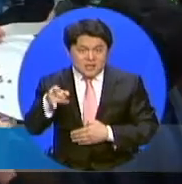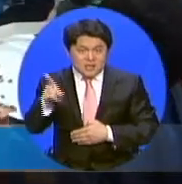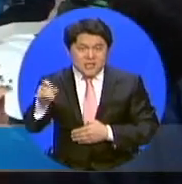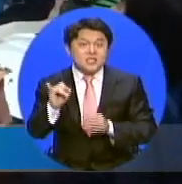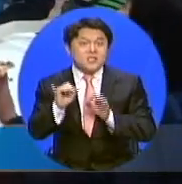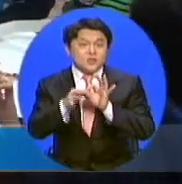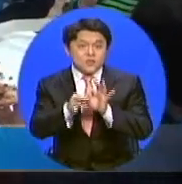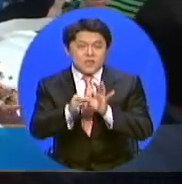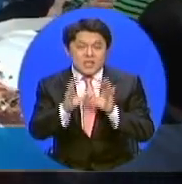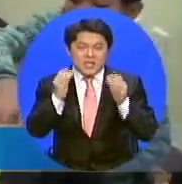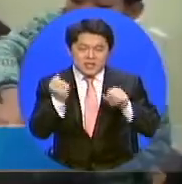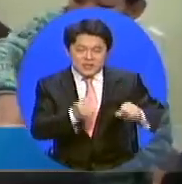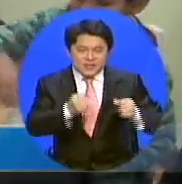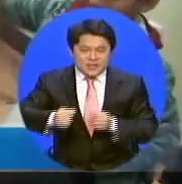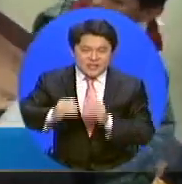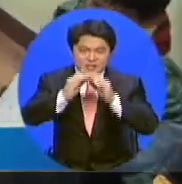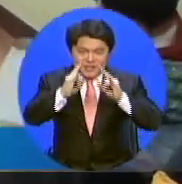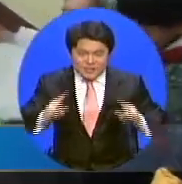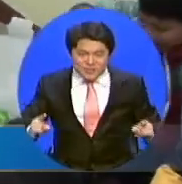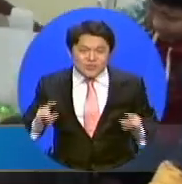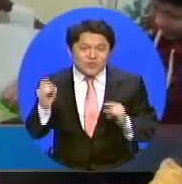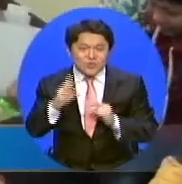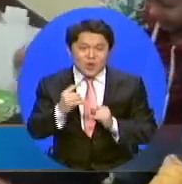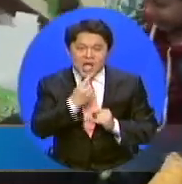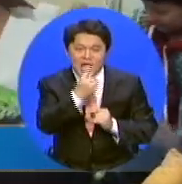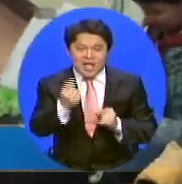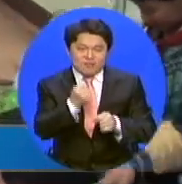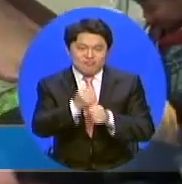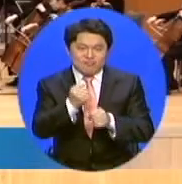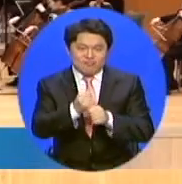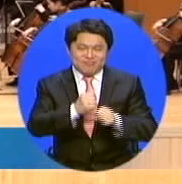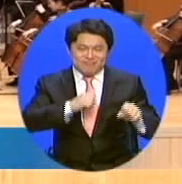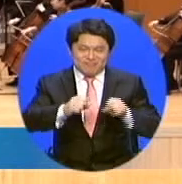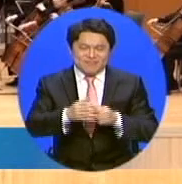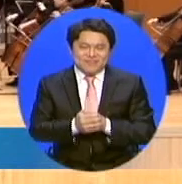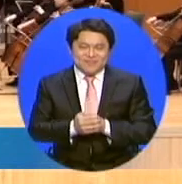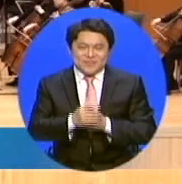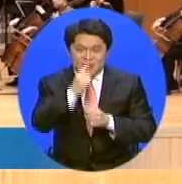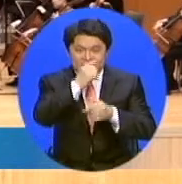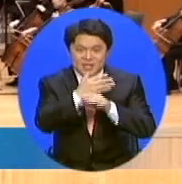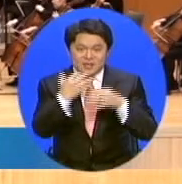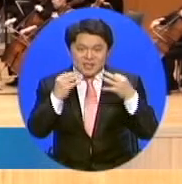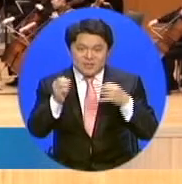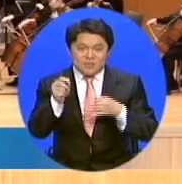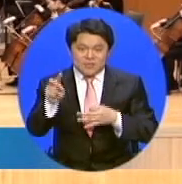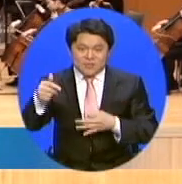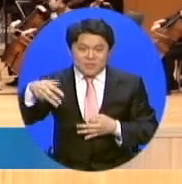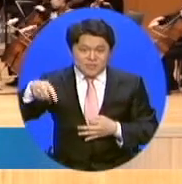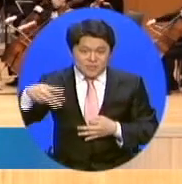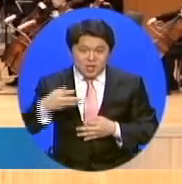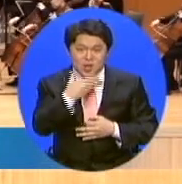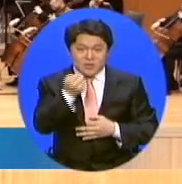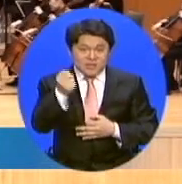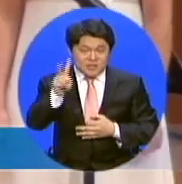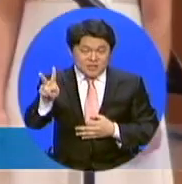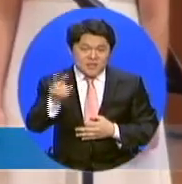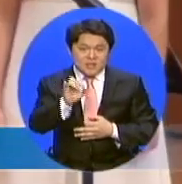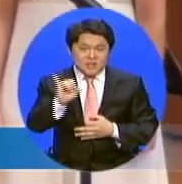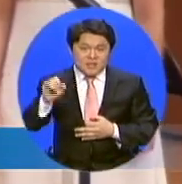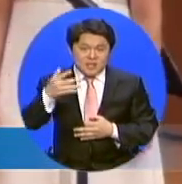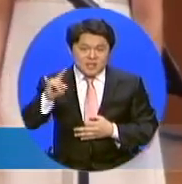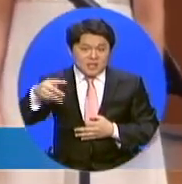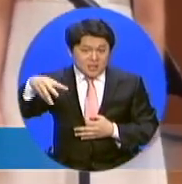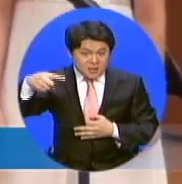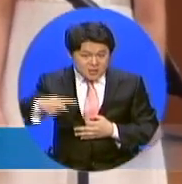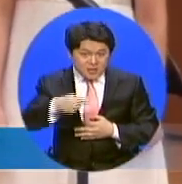스키캠프, 소외계층 아이들과 케이크 만들기 등을 실시했습니다. 또 개그맨 김현철 씨와 복지TV 이랜드와 함께